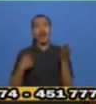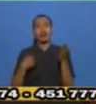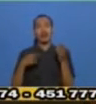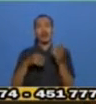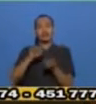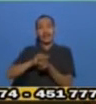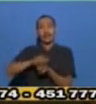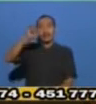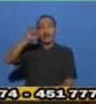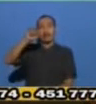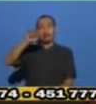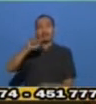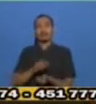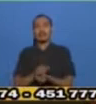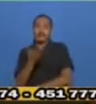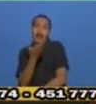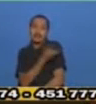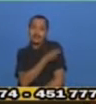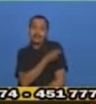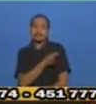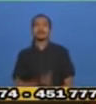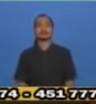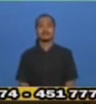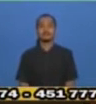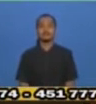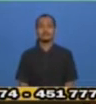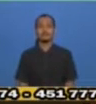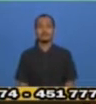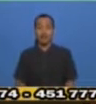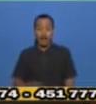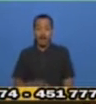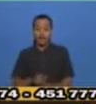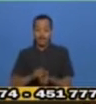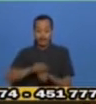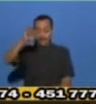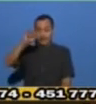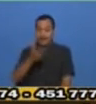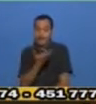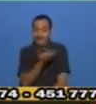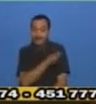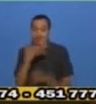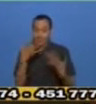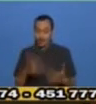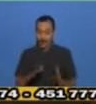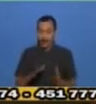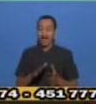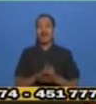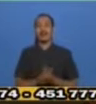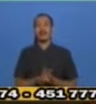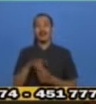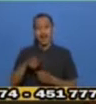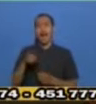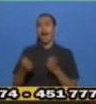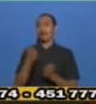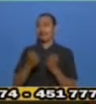yang bersangkutan atau kita semua bisa melakukan aktivitas-aktivitas di masa yang baru ini gitu